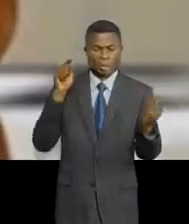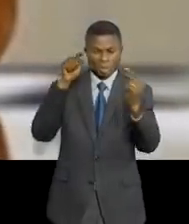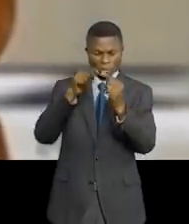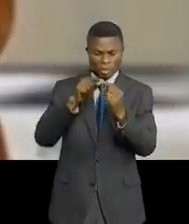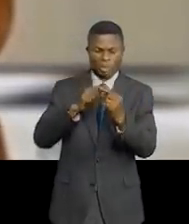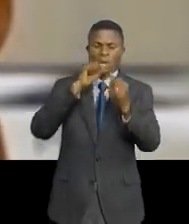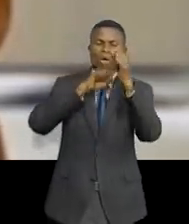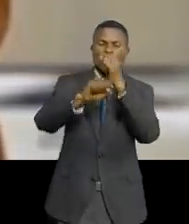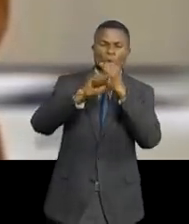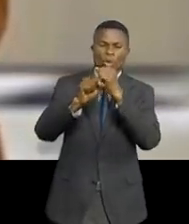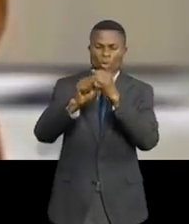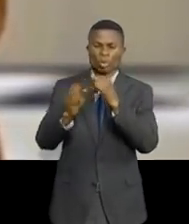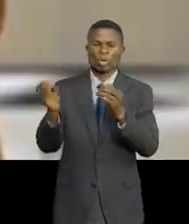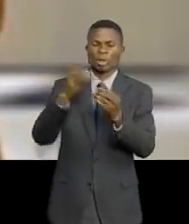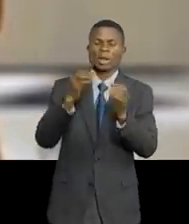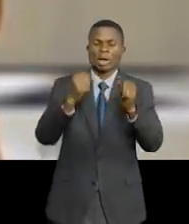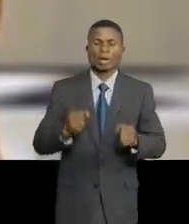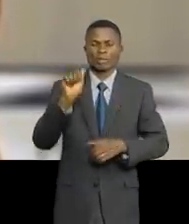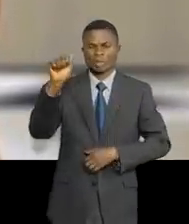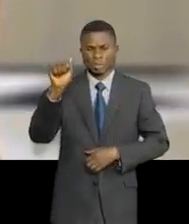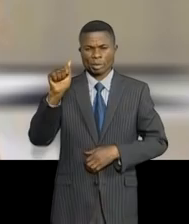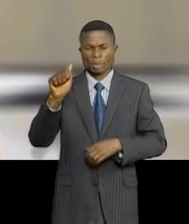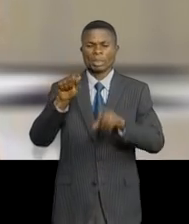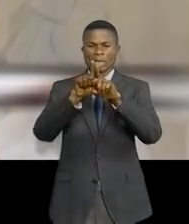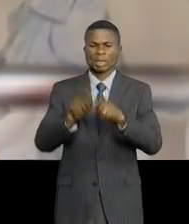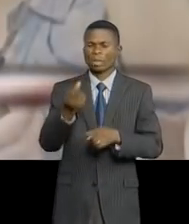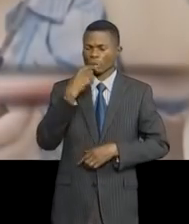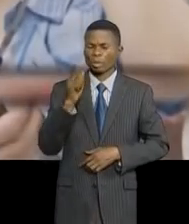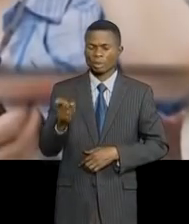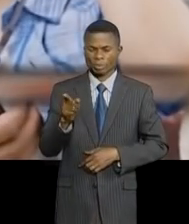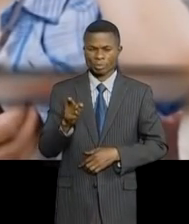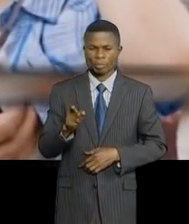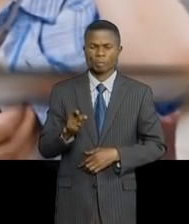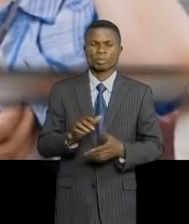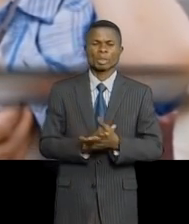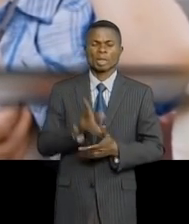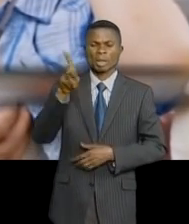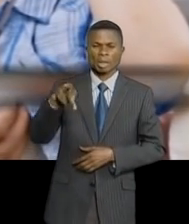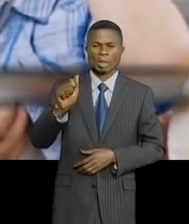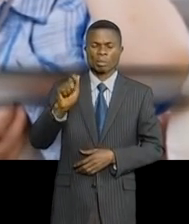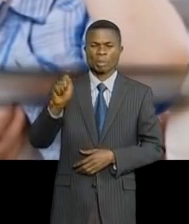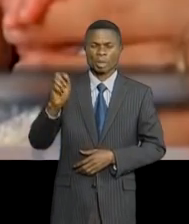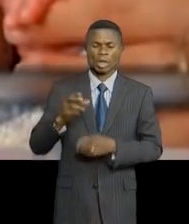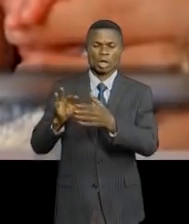cette campagne de supplémentation en vitamine A et albendazole. Annonce de Patrice Kabouavoulou